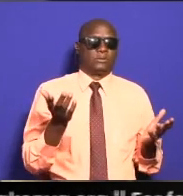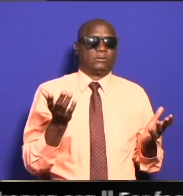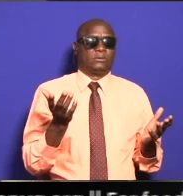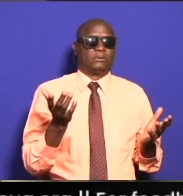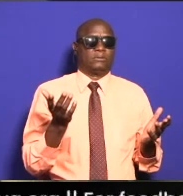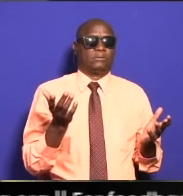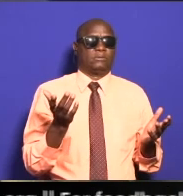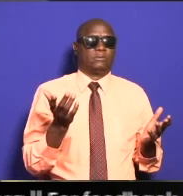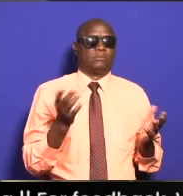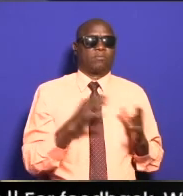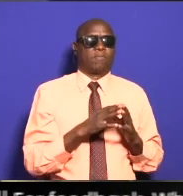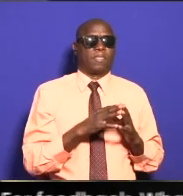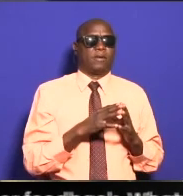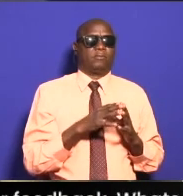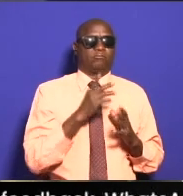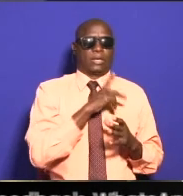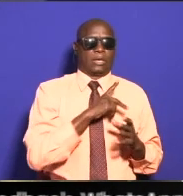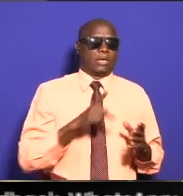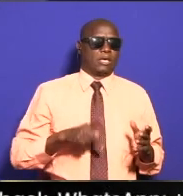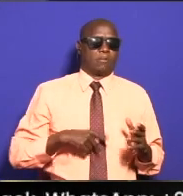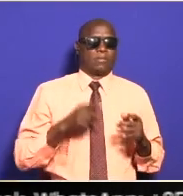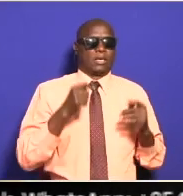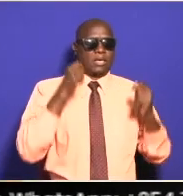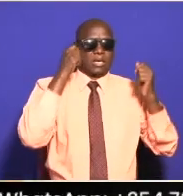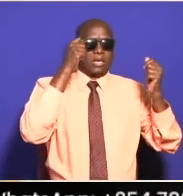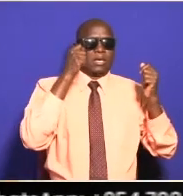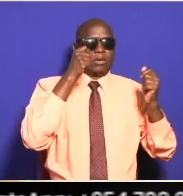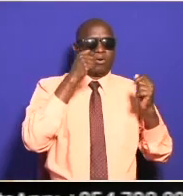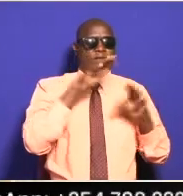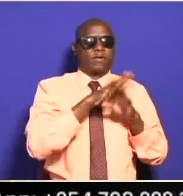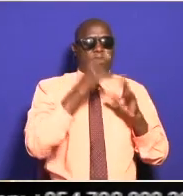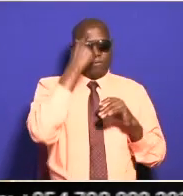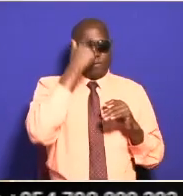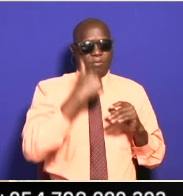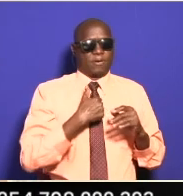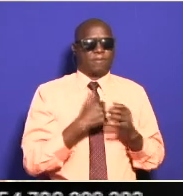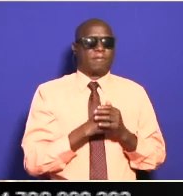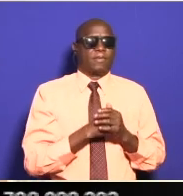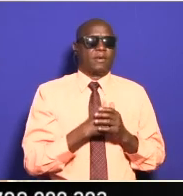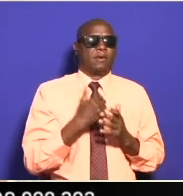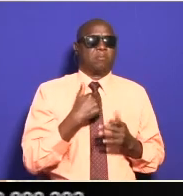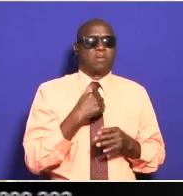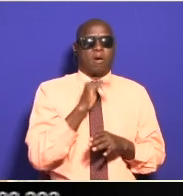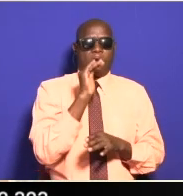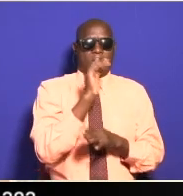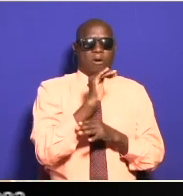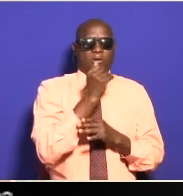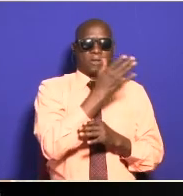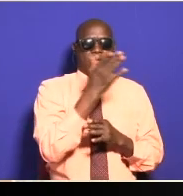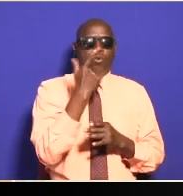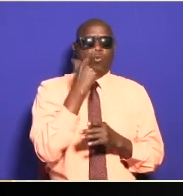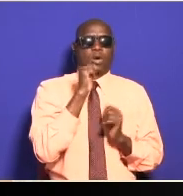I've lost a king, a hero and everything to me. Naomba yeyote ambaye ako na anaweza kutupasha habari